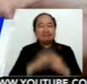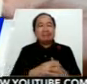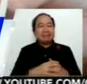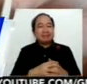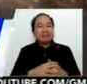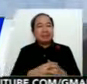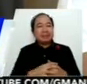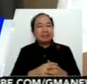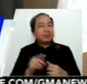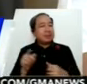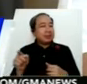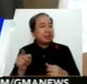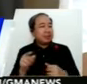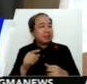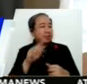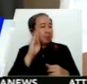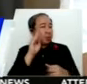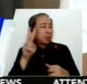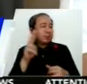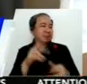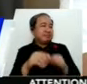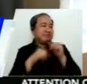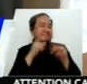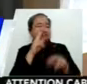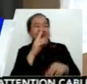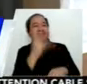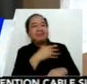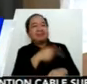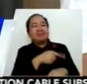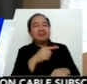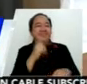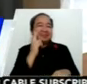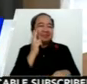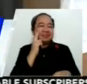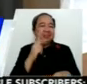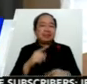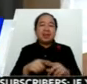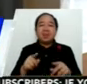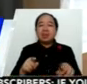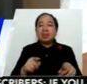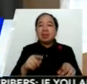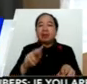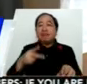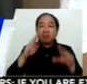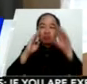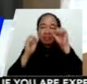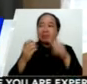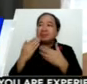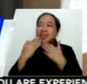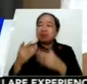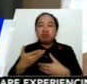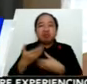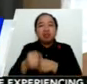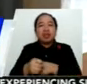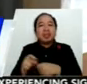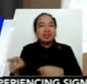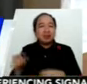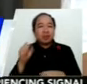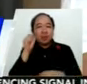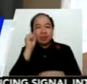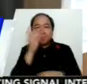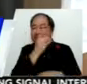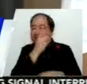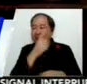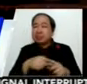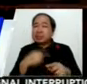it's the fentanyl. Nagpasalamat naman si VP Sara sa tiwala ni Pangulong Marcos at nagsabing hindi naman daw siya sumasang-ayon sa lahat ng pagkakataon